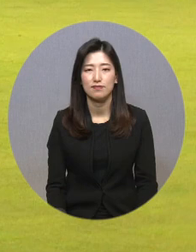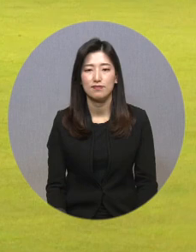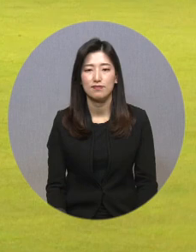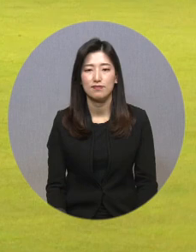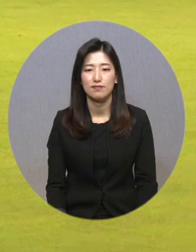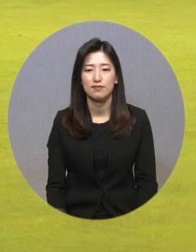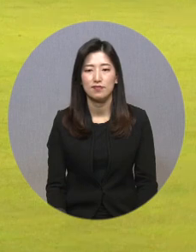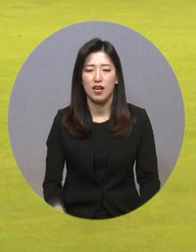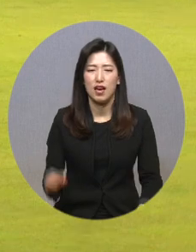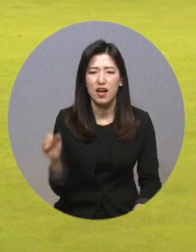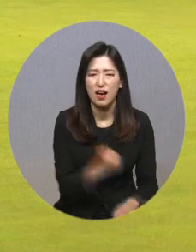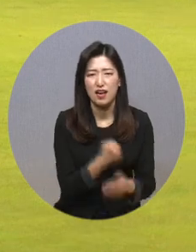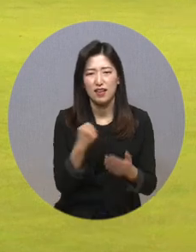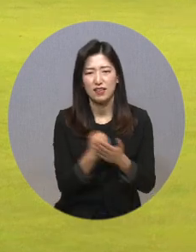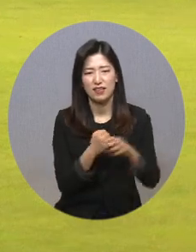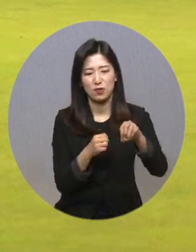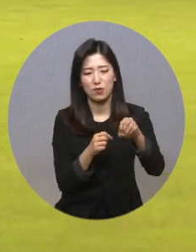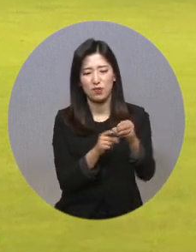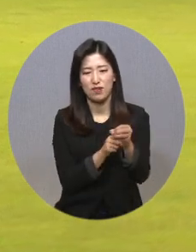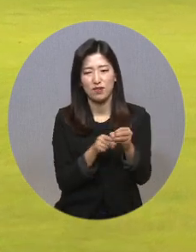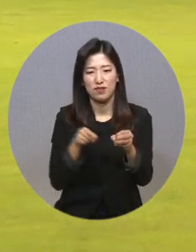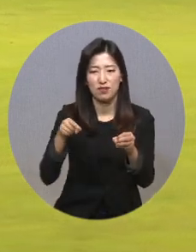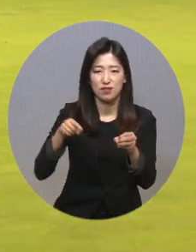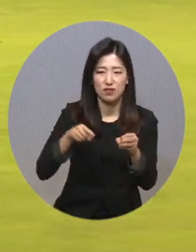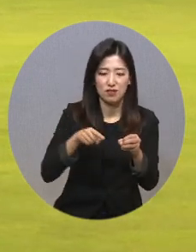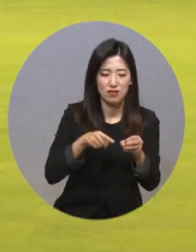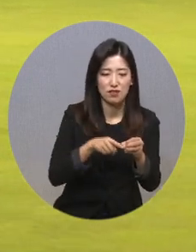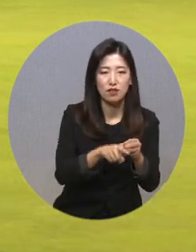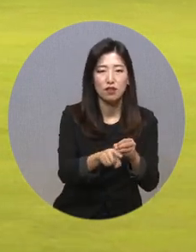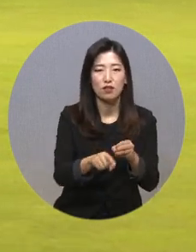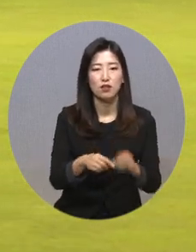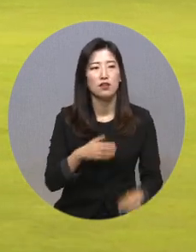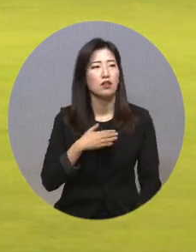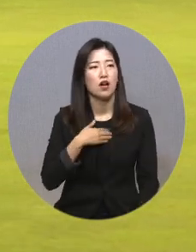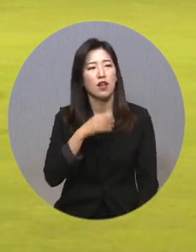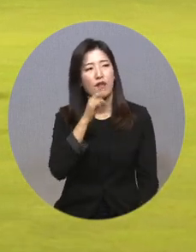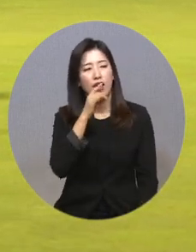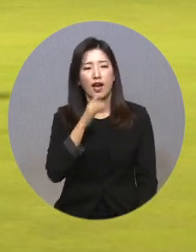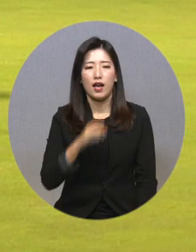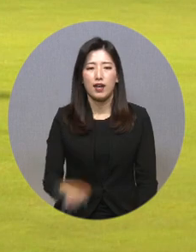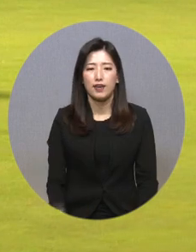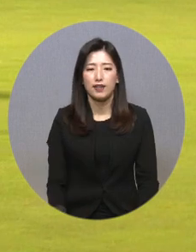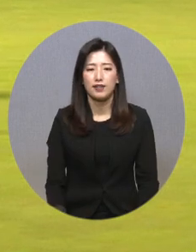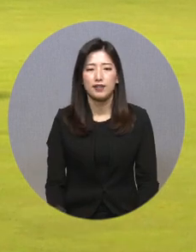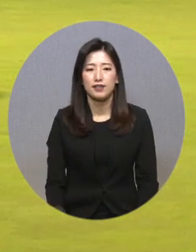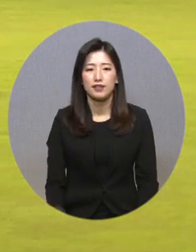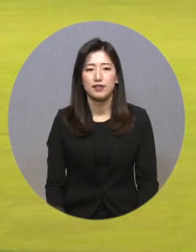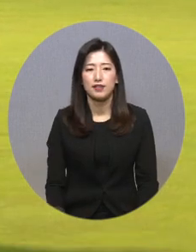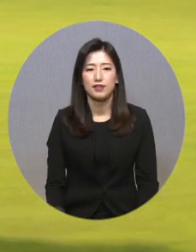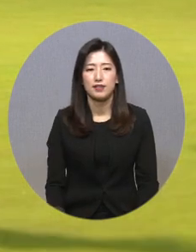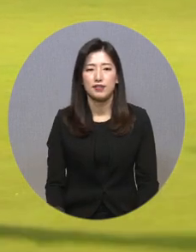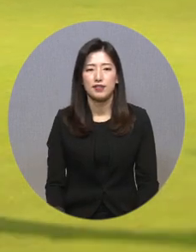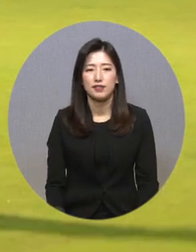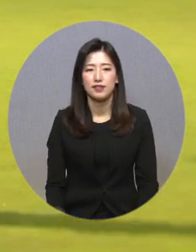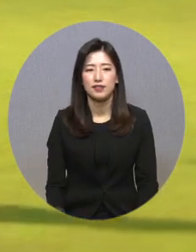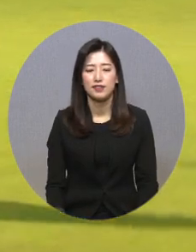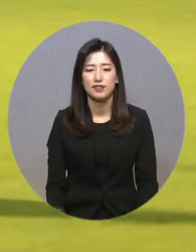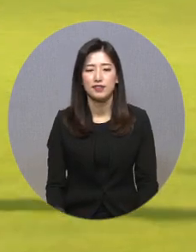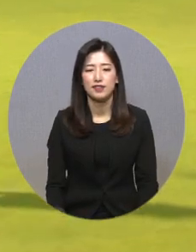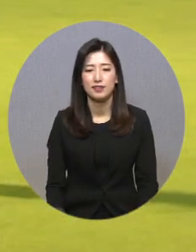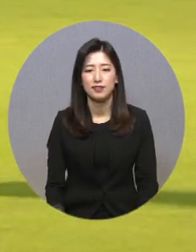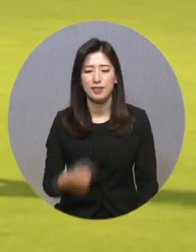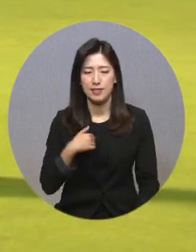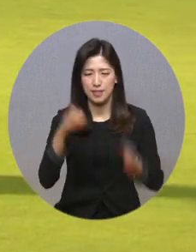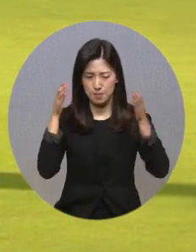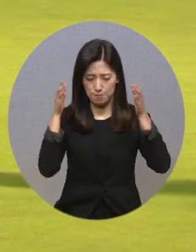으 아 아 아 아 아 오늘 나의 놓고 그 예 으 윽